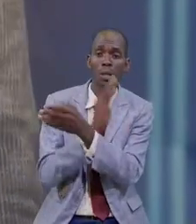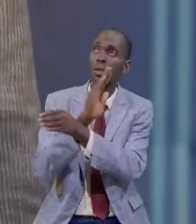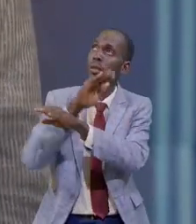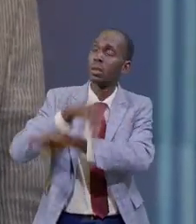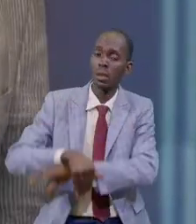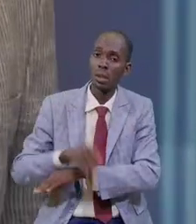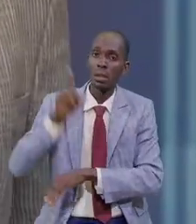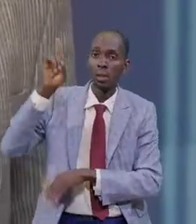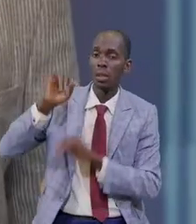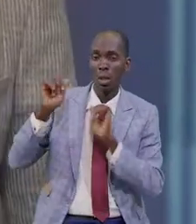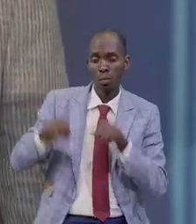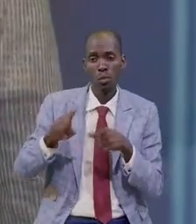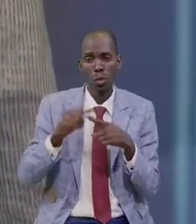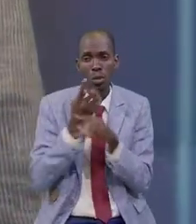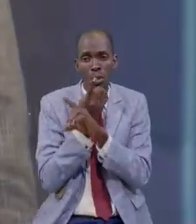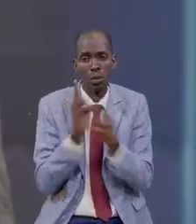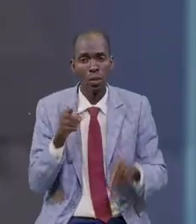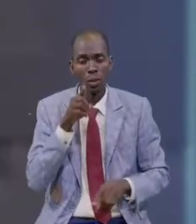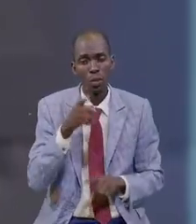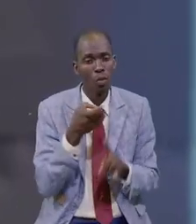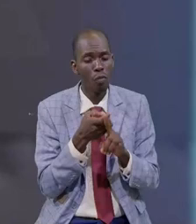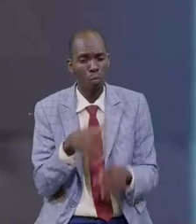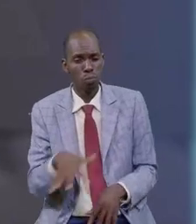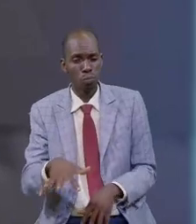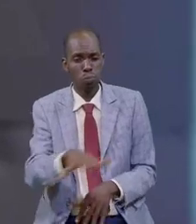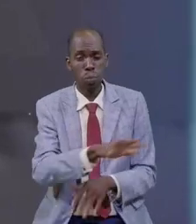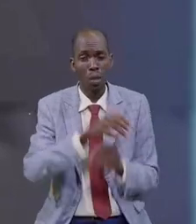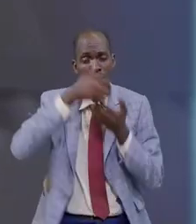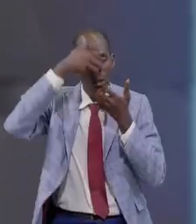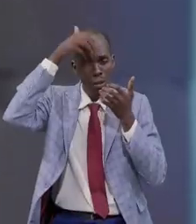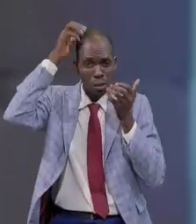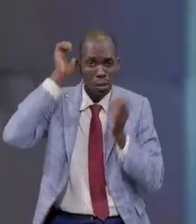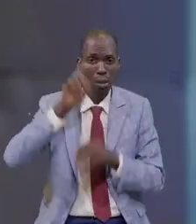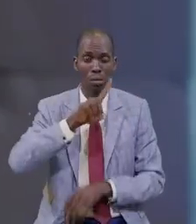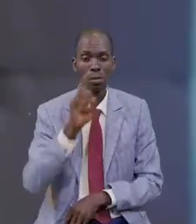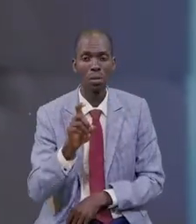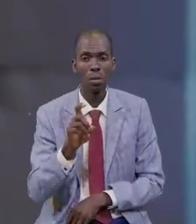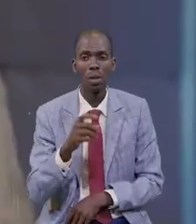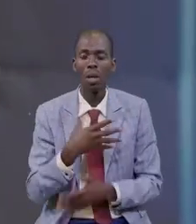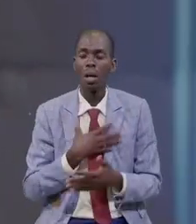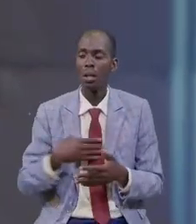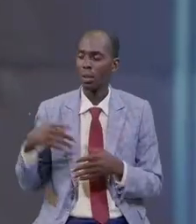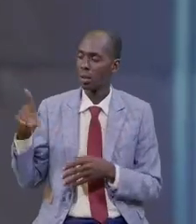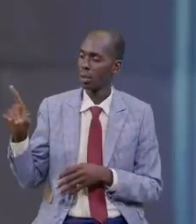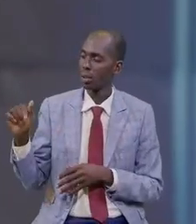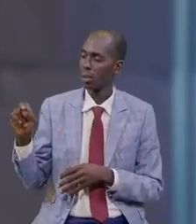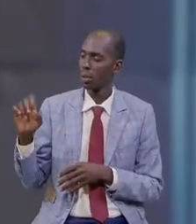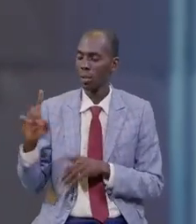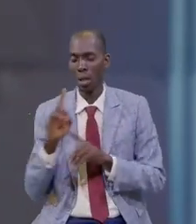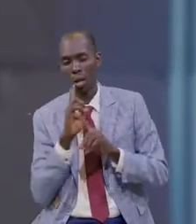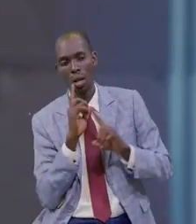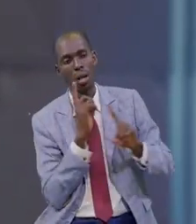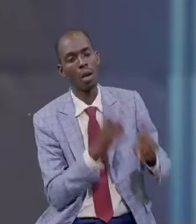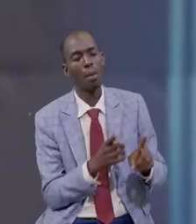délivrer de la fauchse au lion et Daniel a répliquer sa